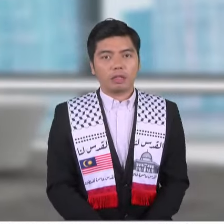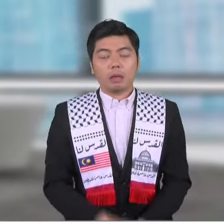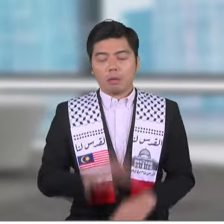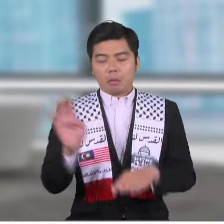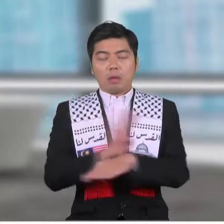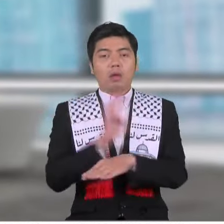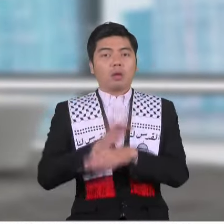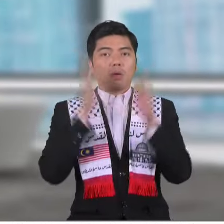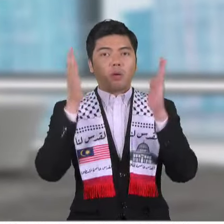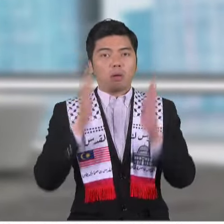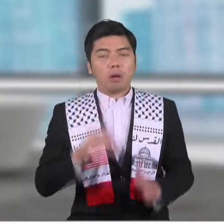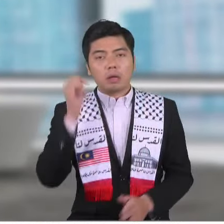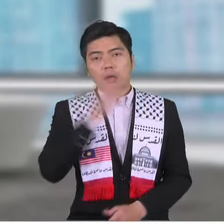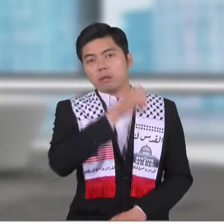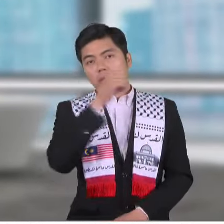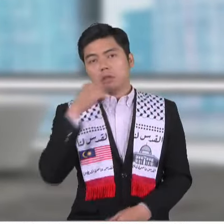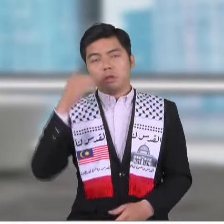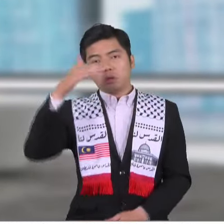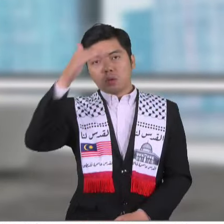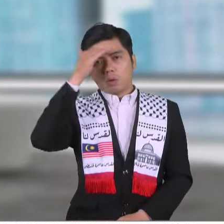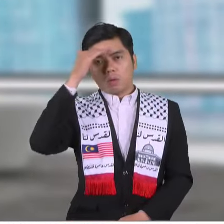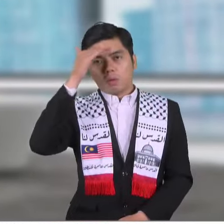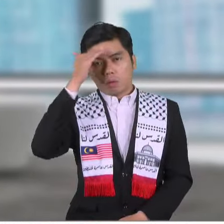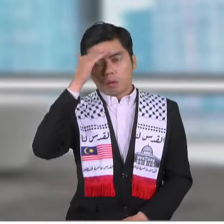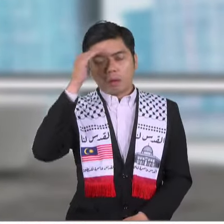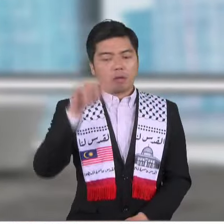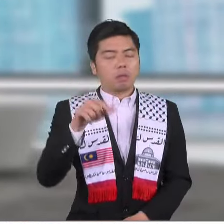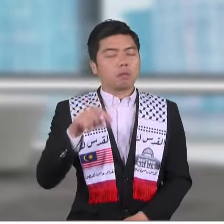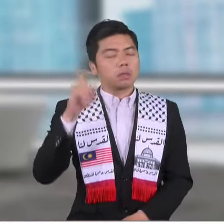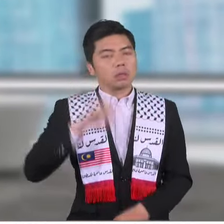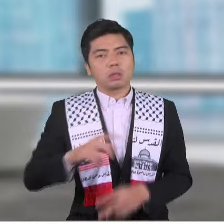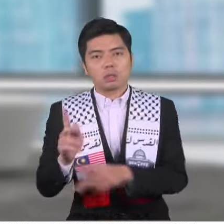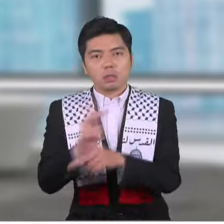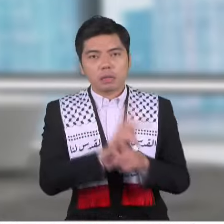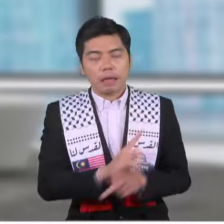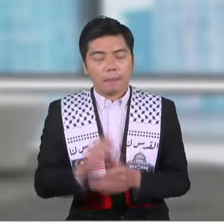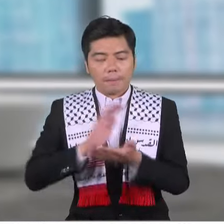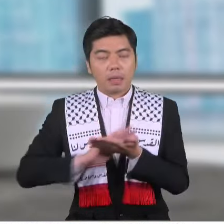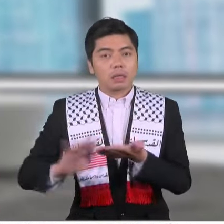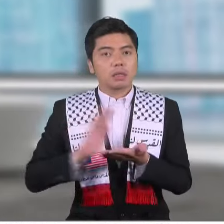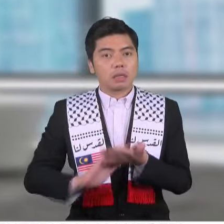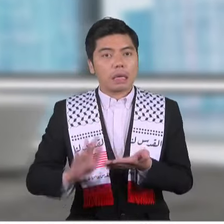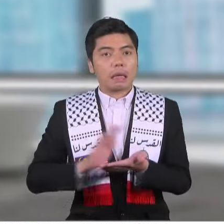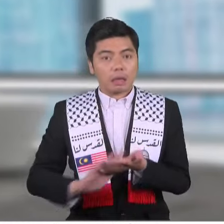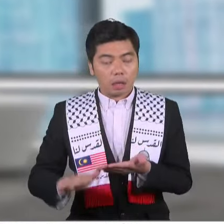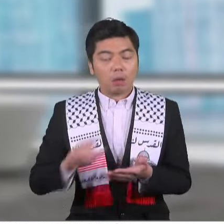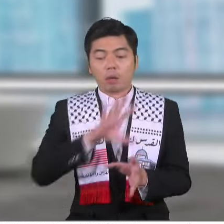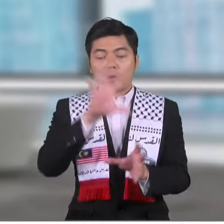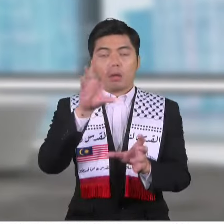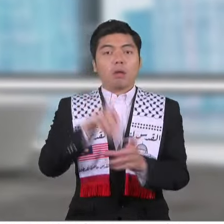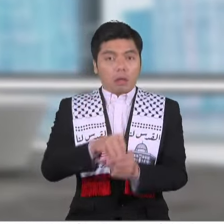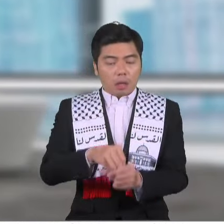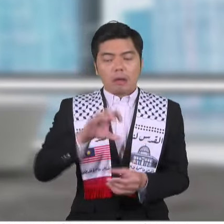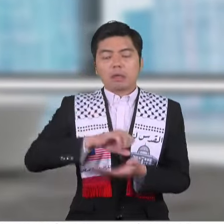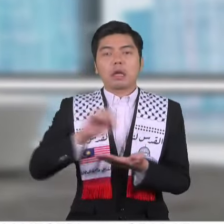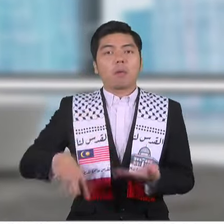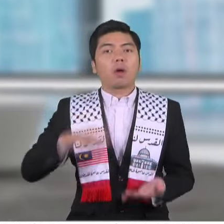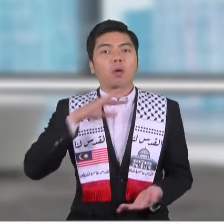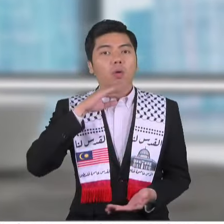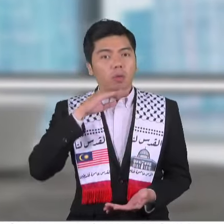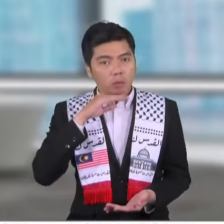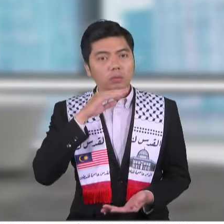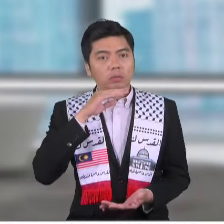Peniaga Bazar Ramadan di Johor diingatkan supaya menjaga kebersihan premis termasuk mengurus sisa atau sampah dengan